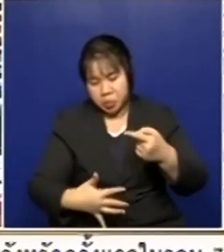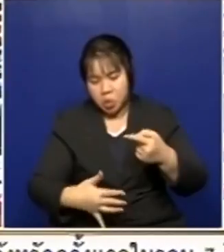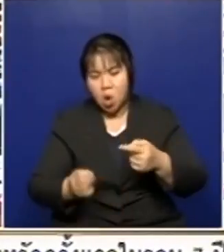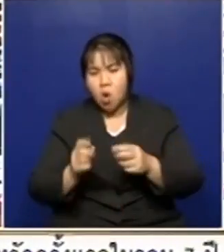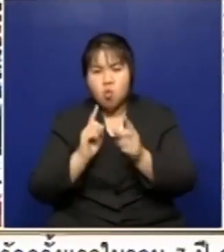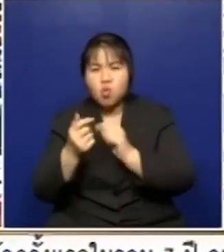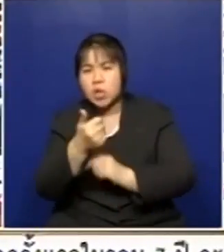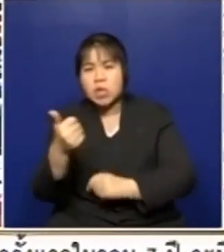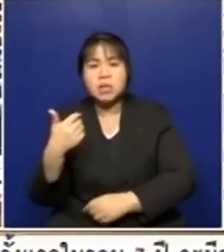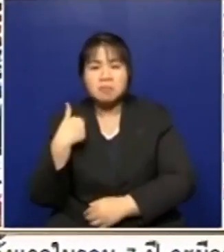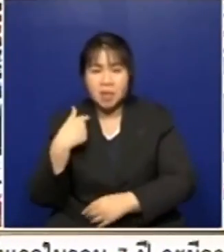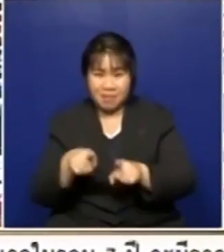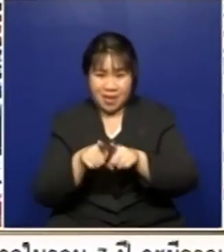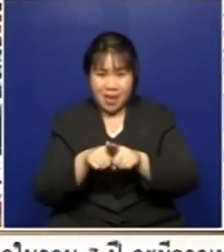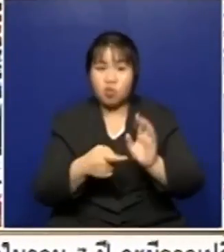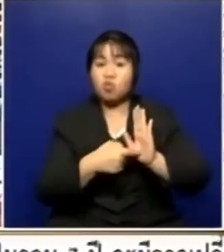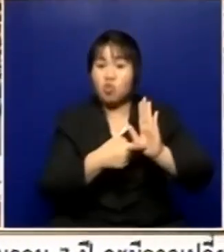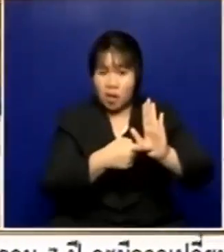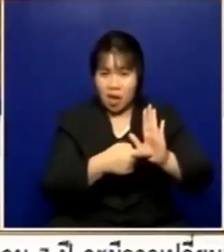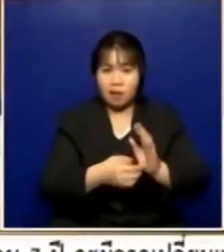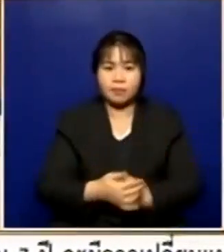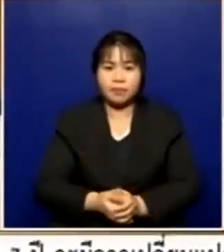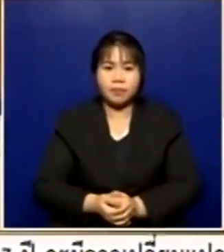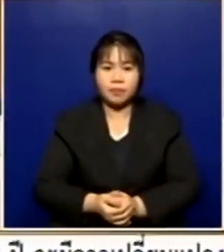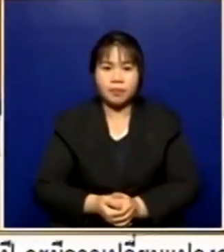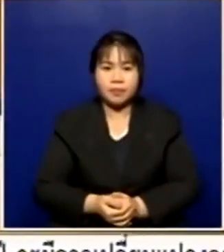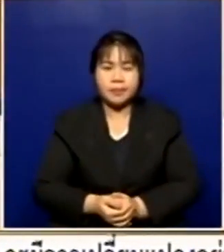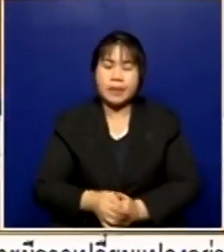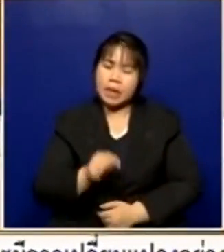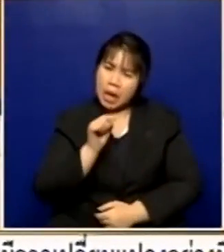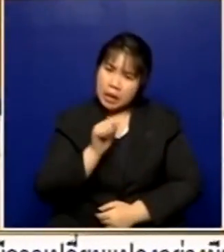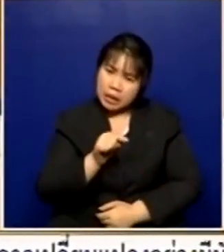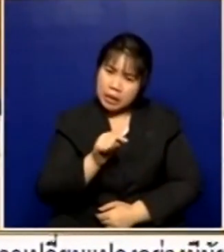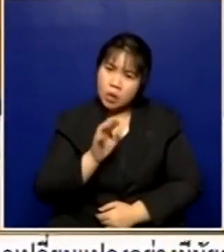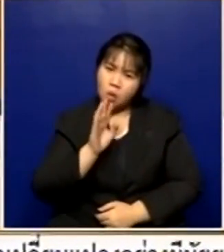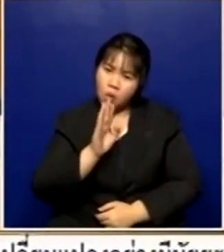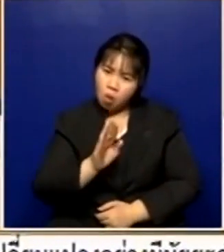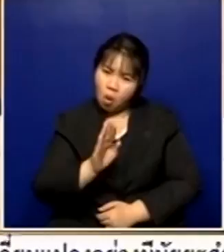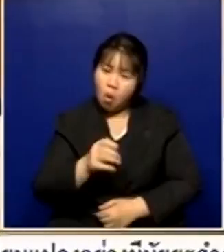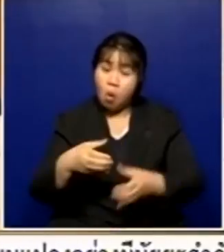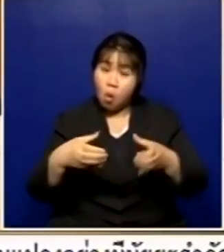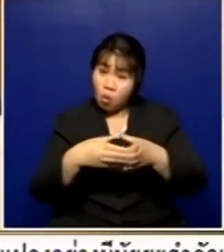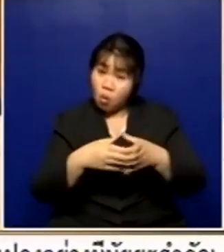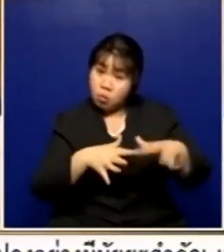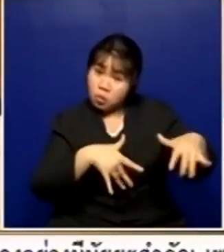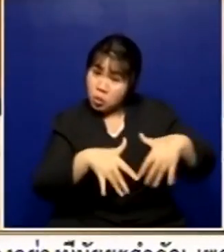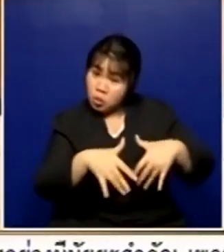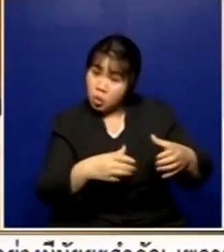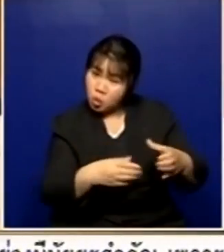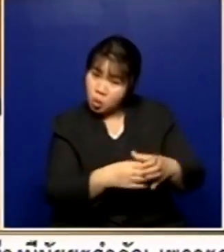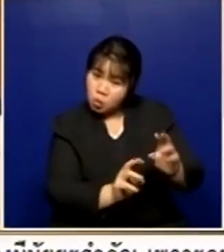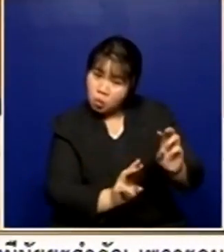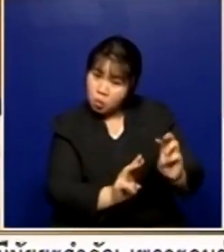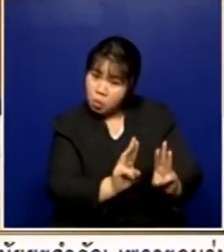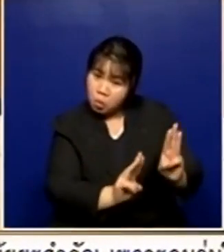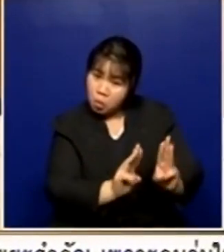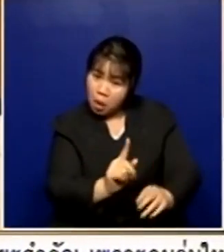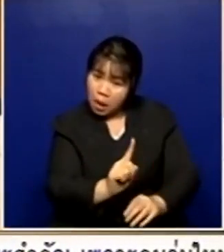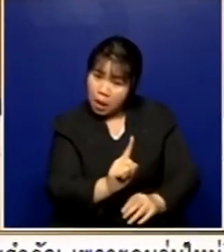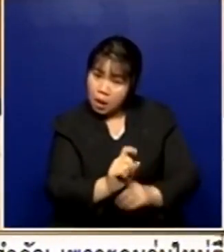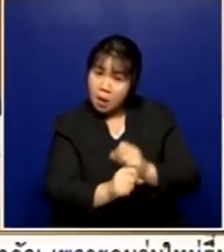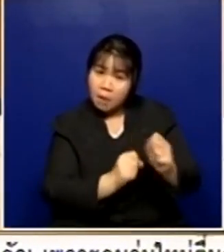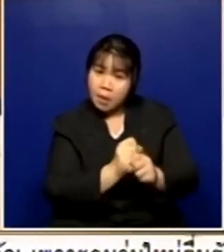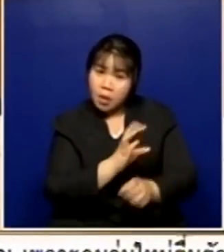หานะครับตัวอย่างเช่นประเด็นเรื่องว่าอันนี้เป็นร่างของคณะราษฎรอันนี้คณะราษฎร 6